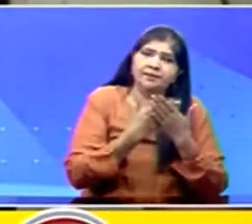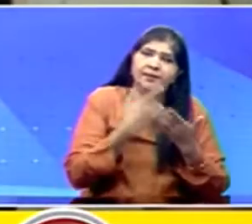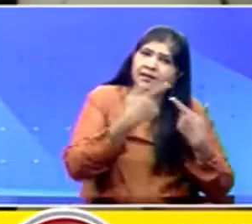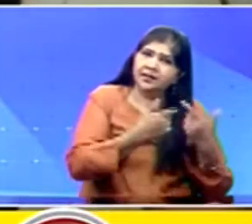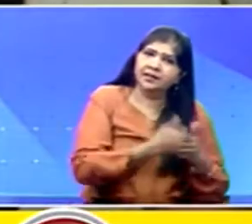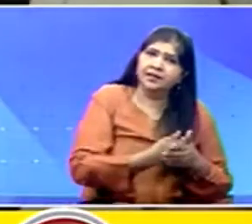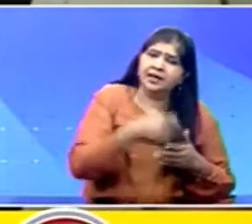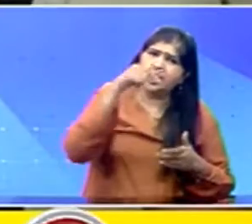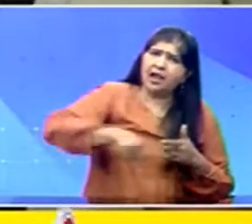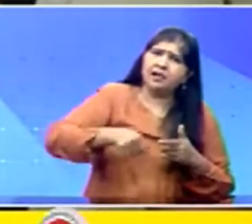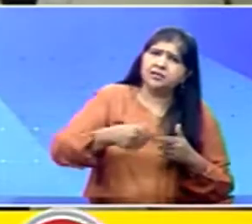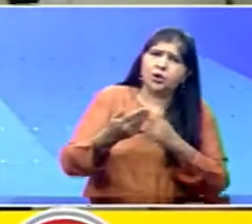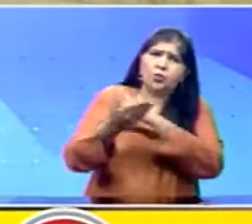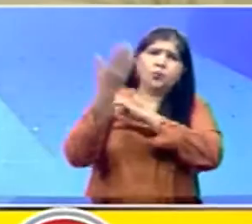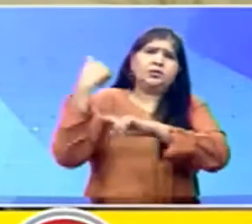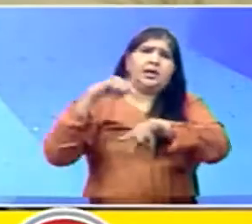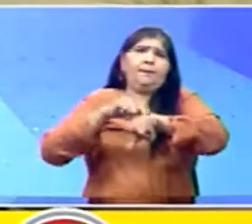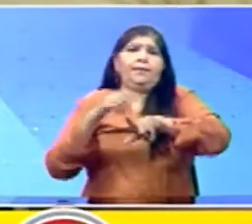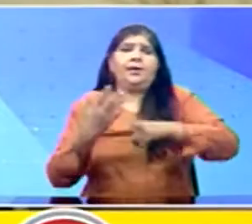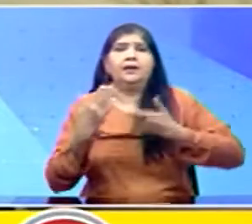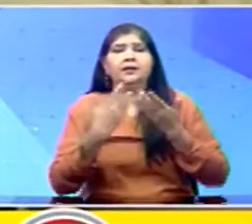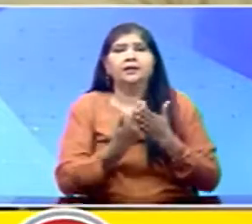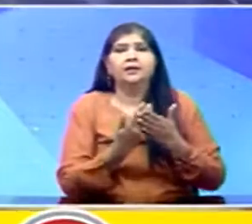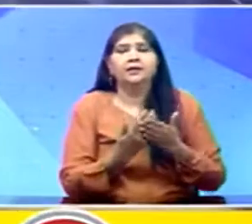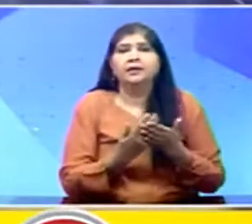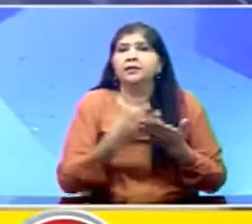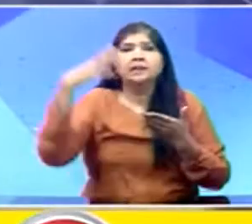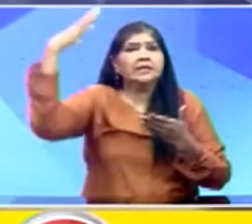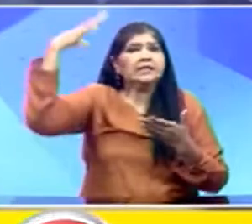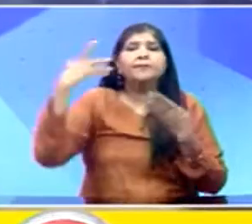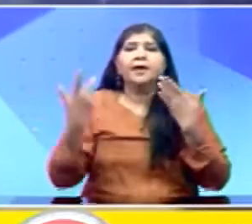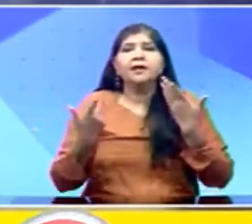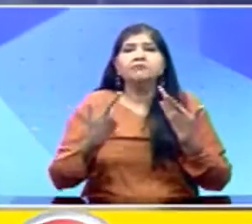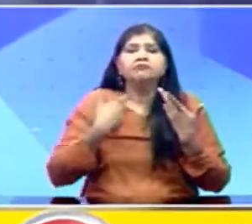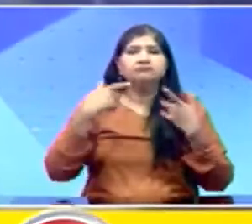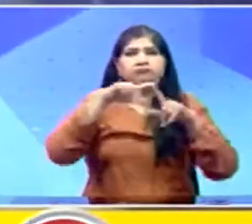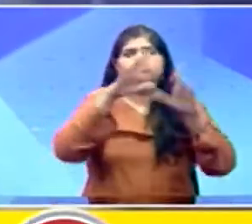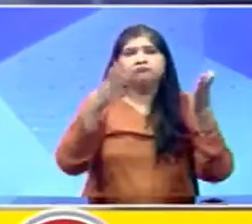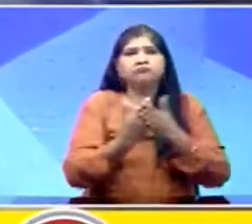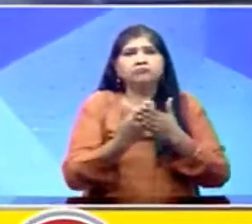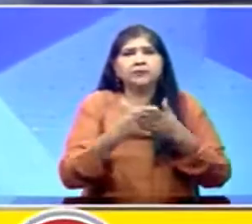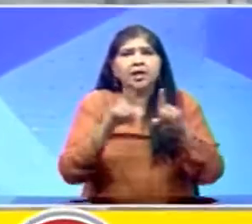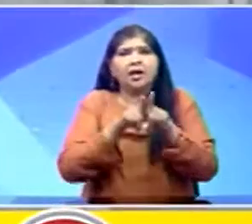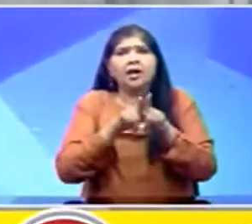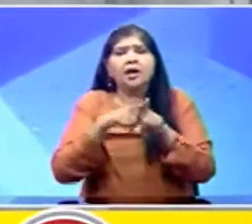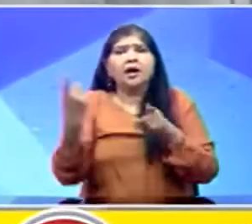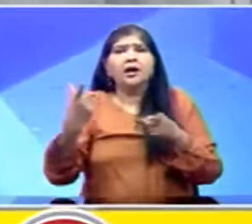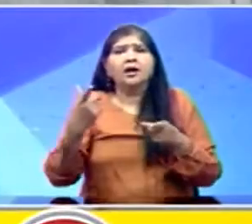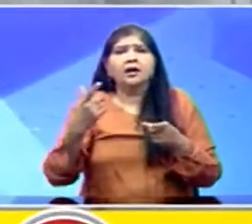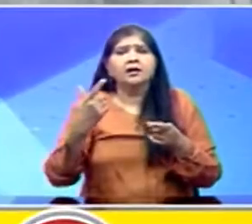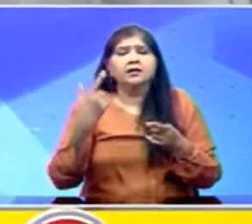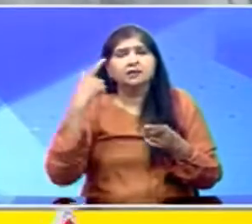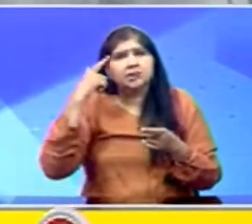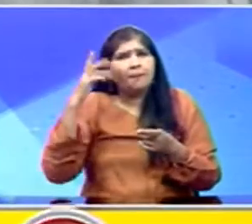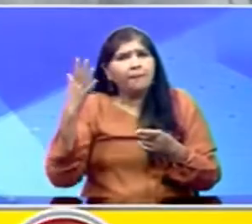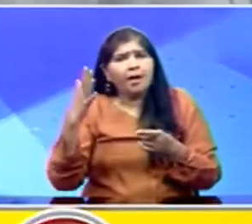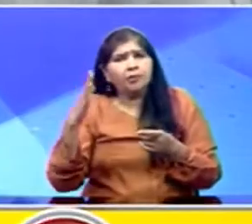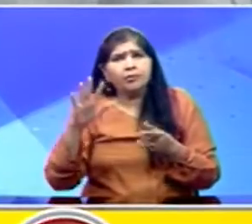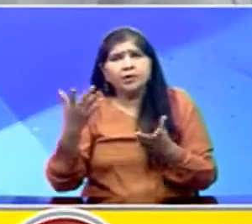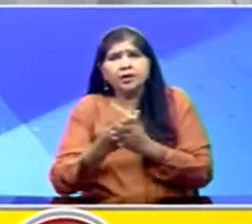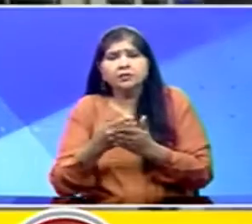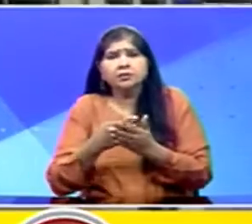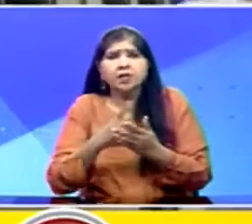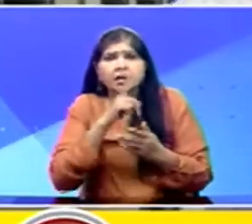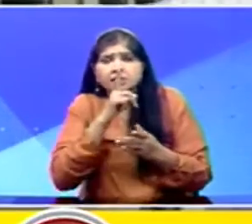आज से कुछ साल पहले स्पेस सेक्टर की छवी किसी सिक्रेट मिशन जैसी होती